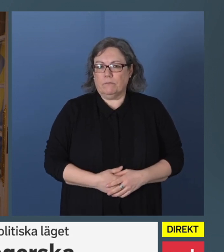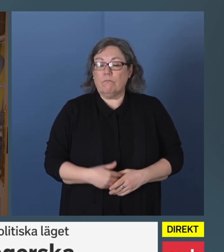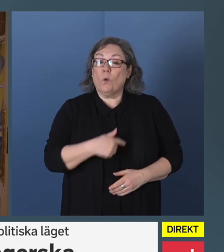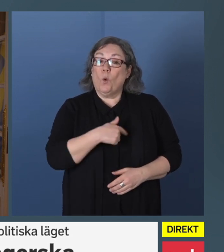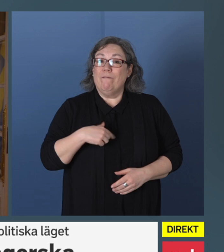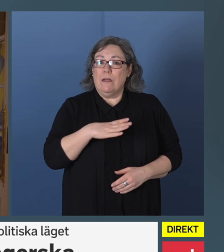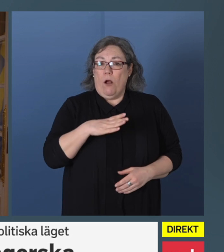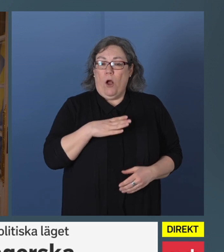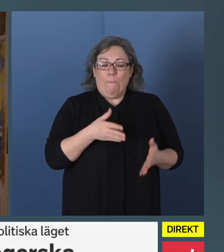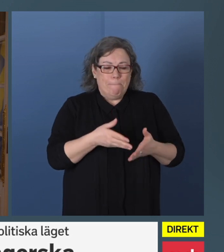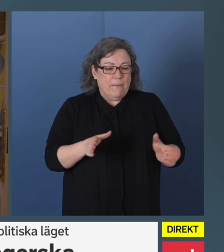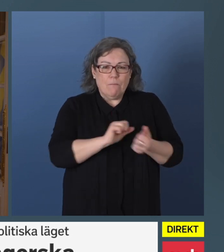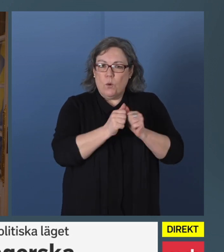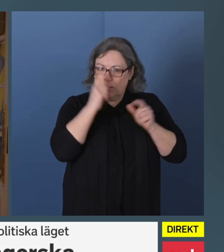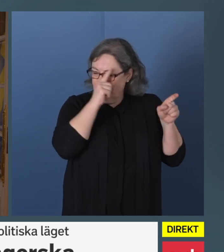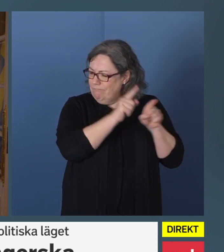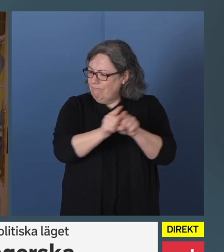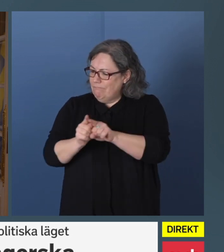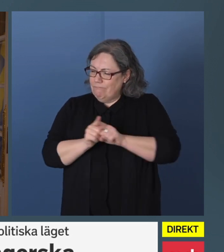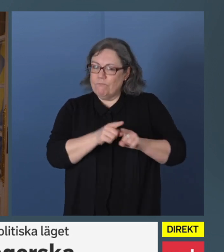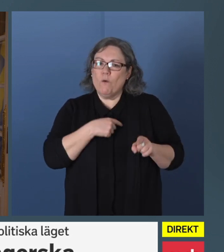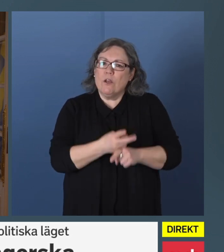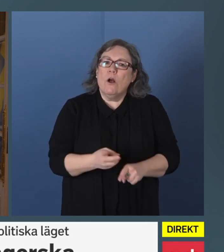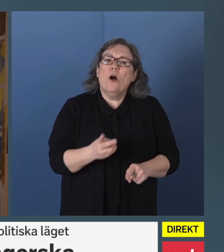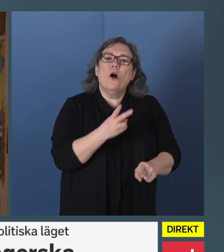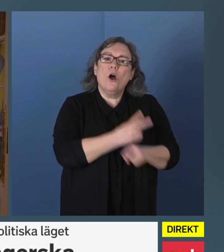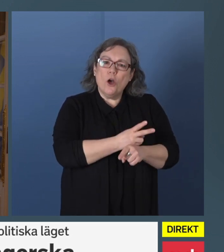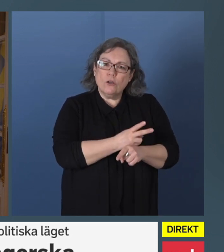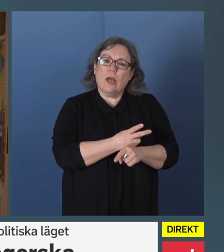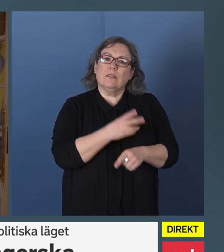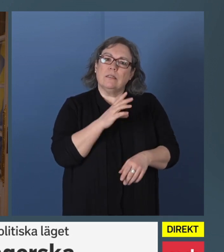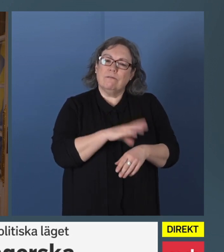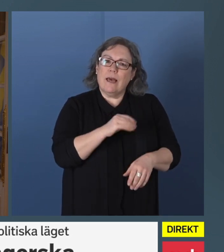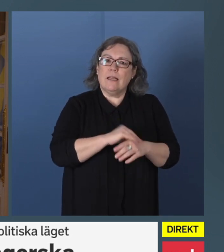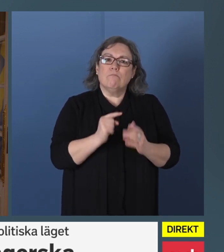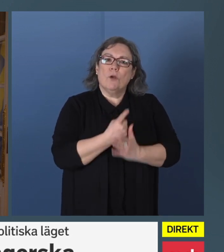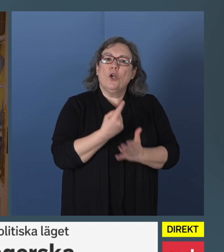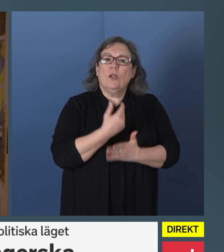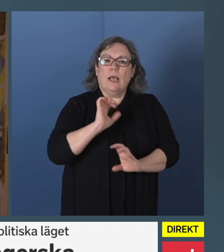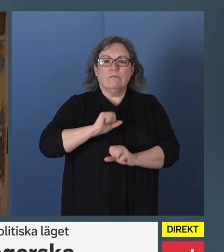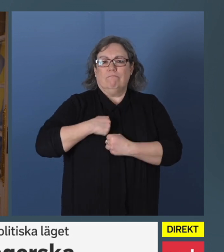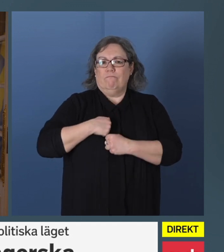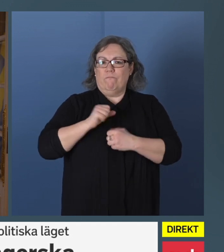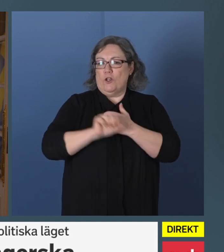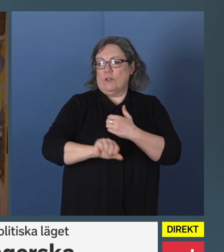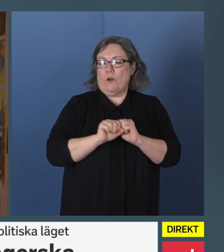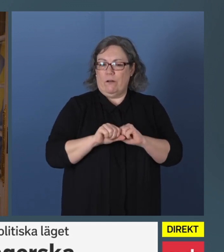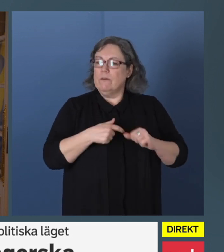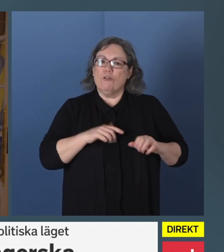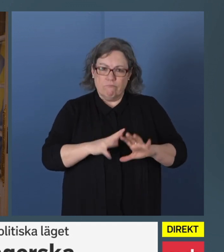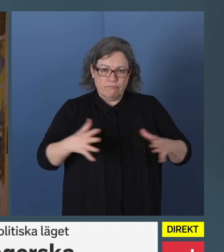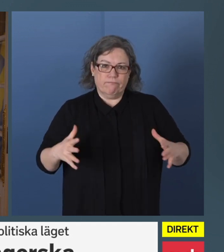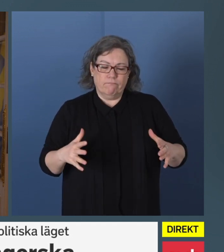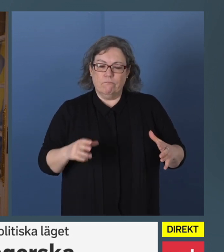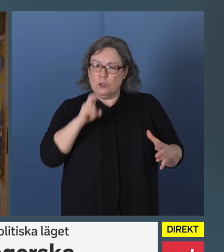bred politisk enighet en kraftig förstärkning av vårt lands försvarsförmåga. Och det är uppenbart att takten nu